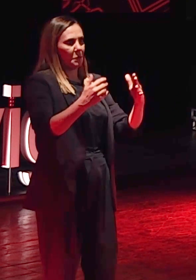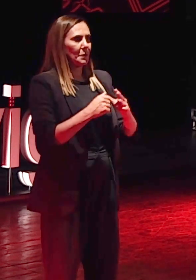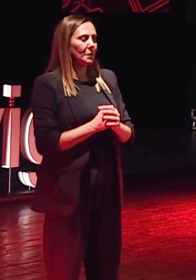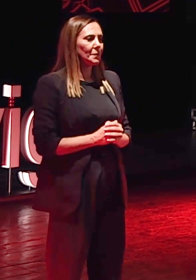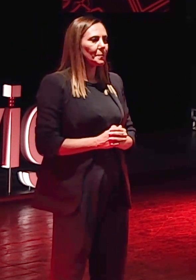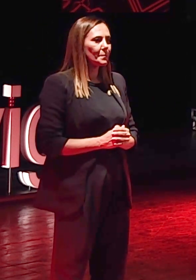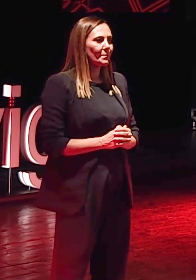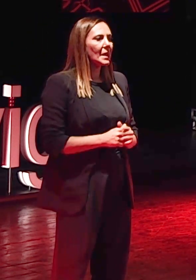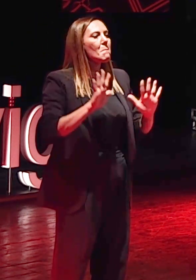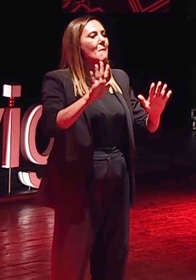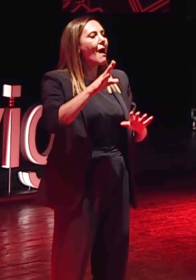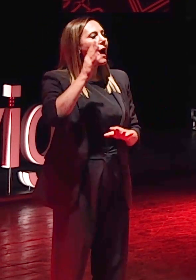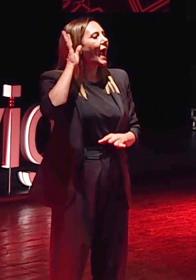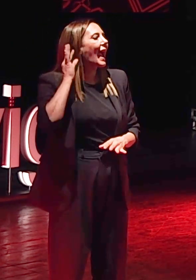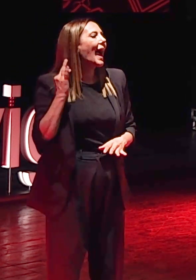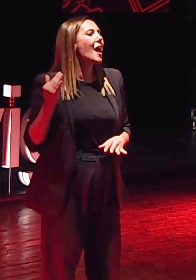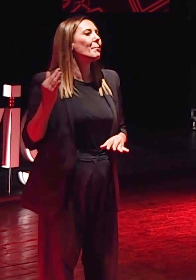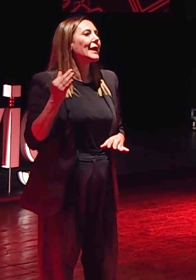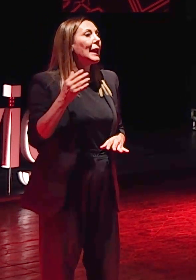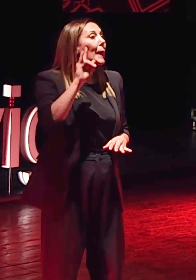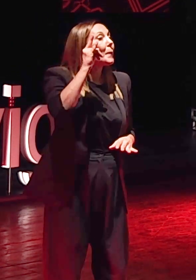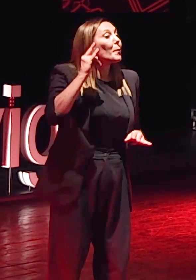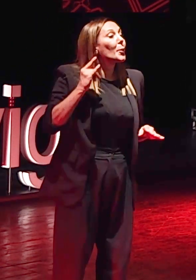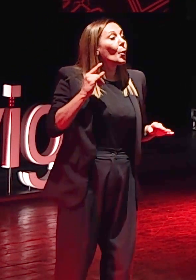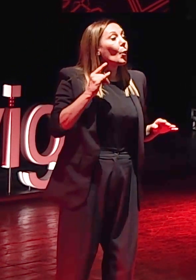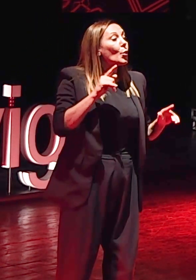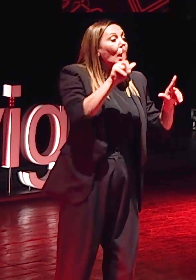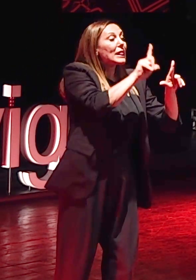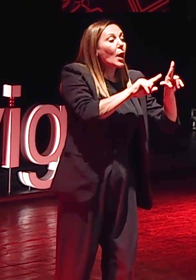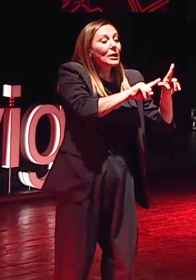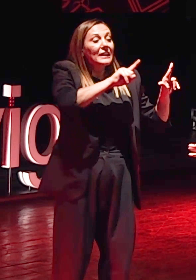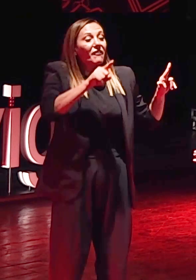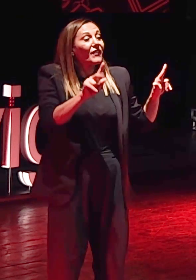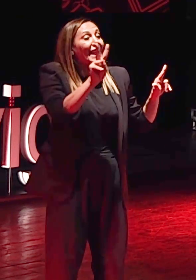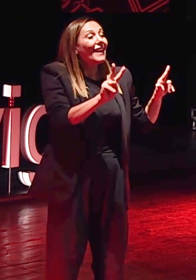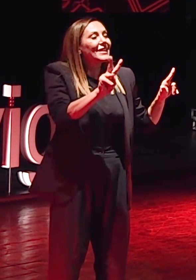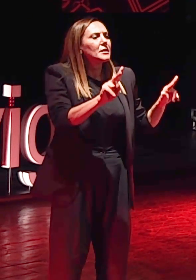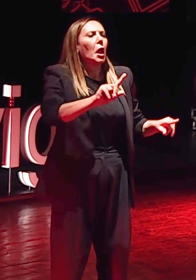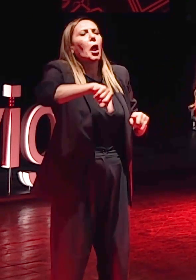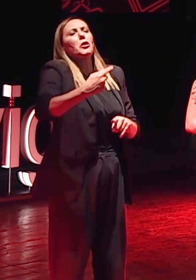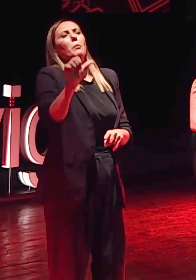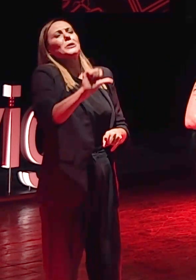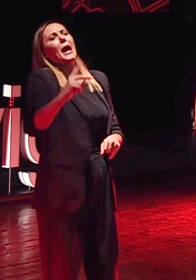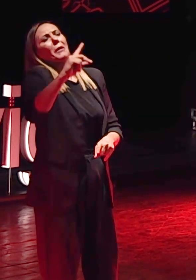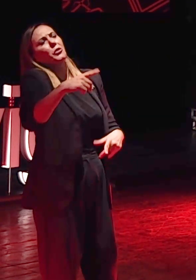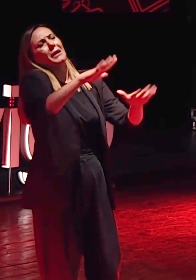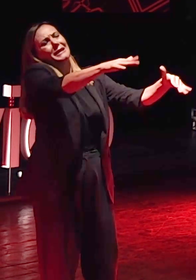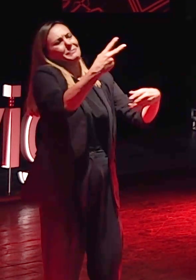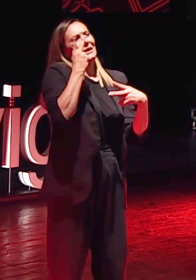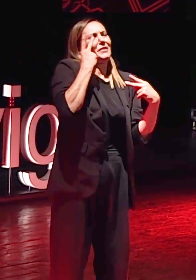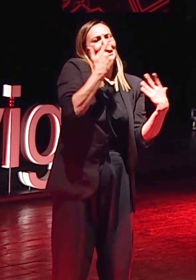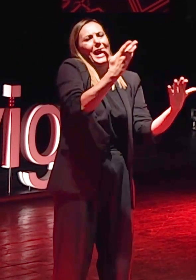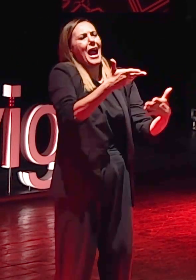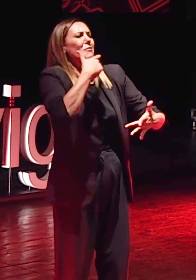ma capelli tendenti al biondo dal lunedì al venerdì poi sabato e domenica vediamo insomma no cioè